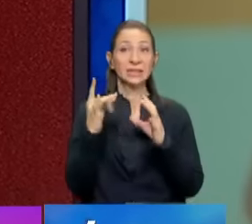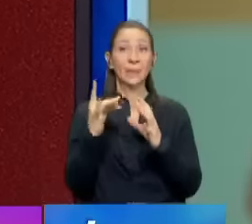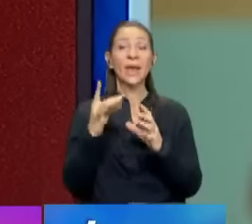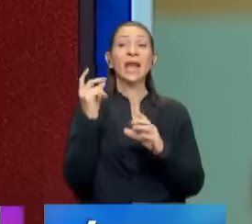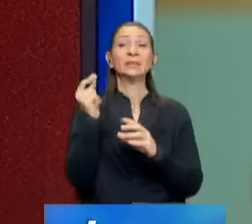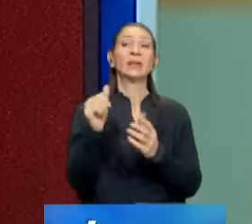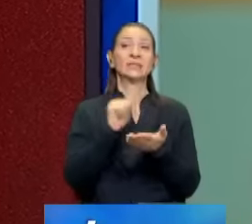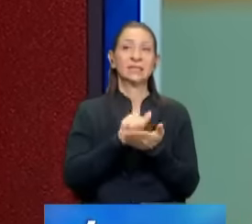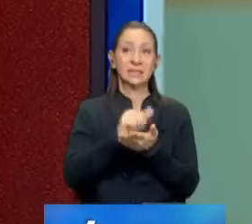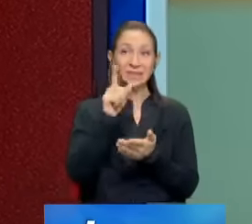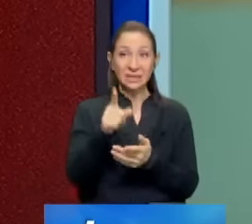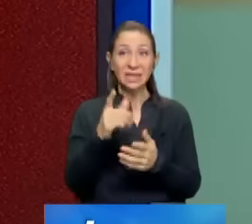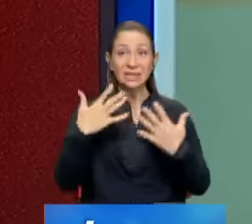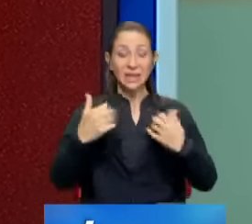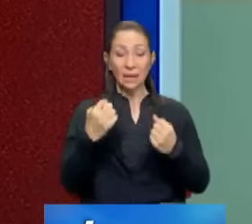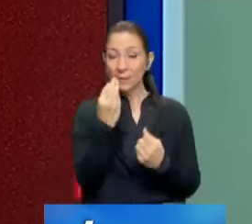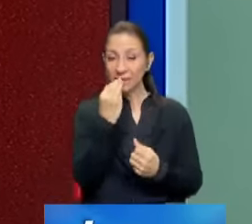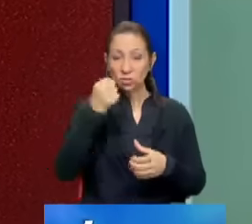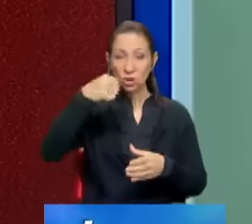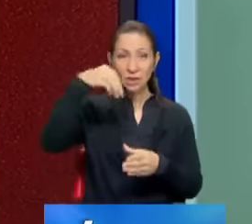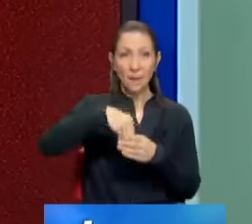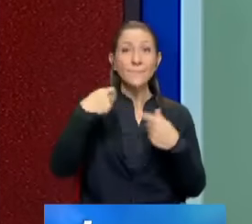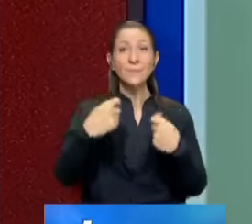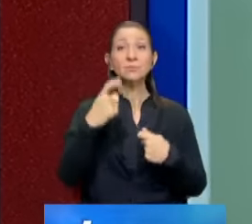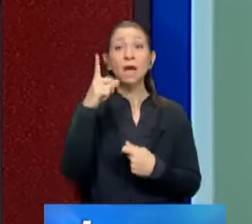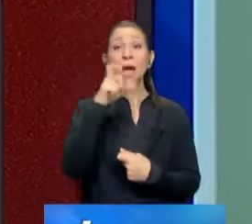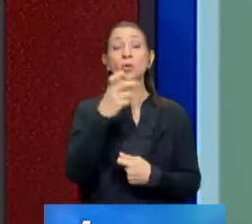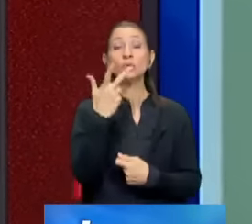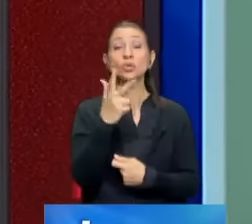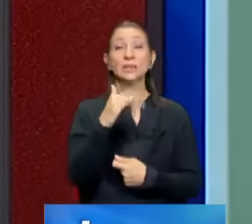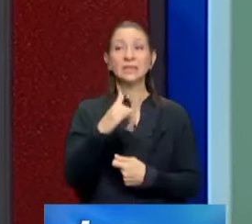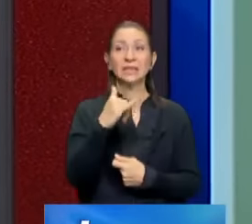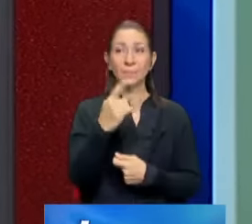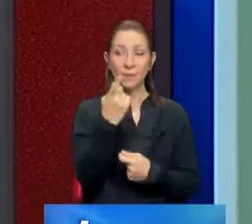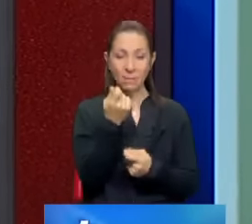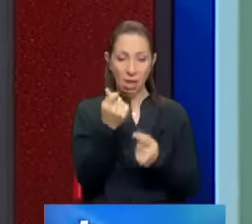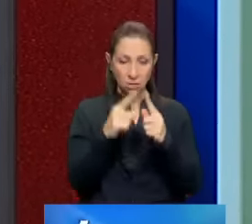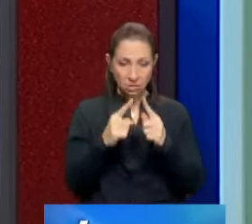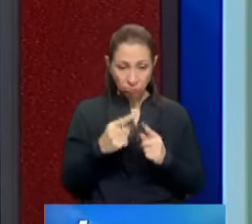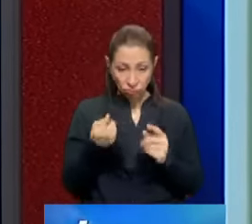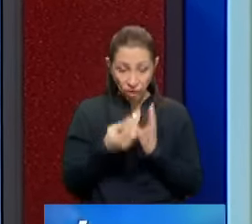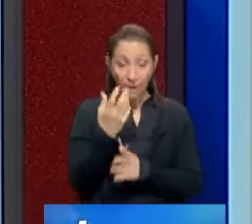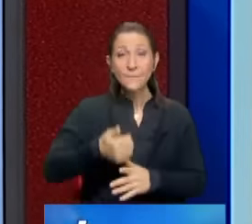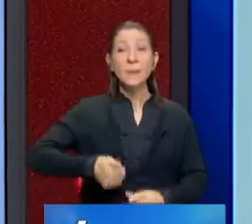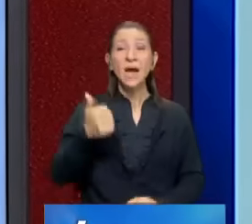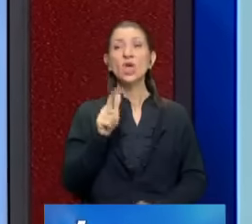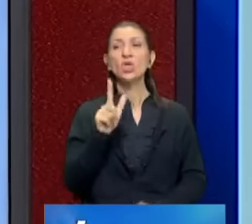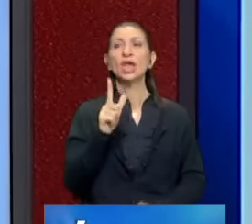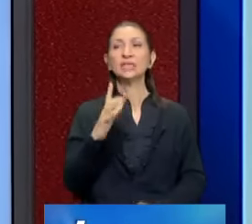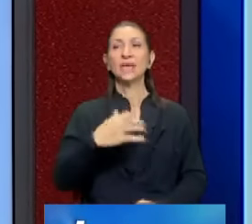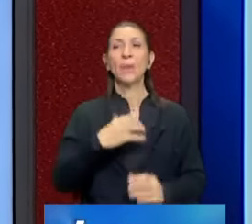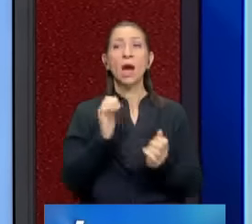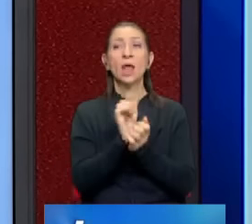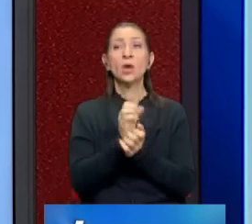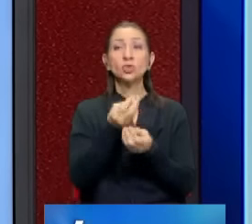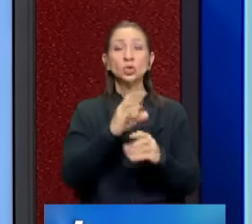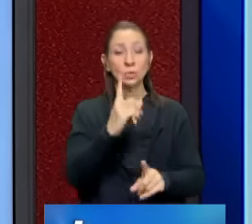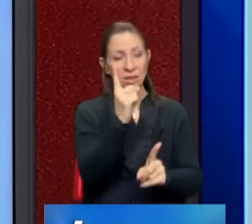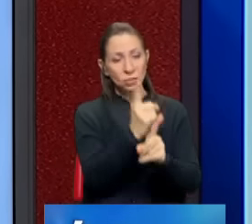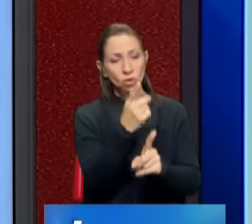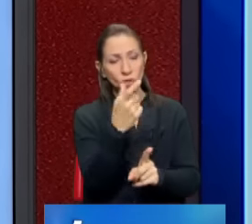Diyarbakır Ekspres gazetesi. Sağlıklı beslenme çantası maliyeti aylık 3000'e yakın bir ücret tutarken bakanlık ihtiyaç sahibi ailelere çocuk